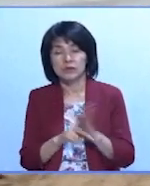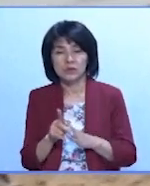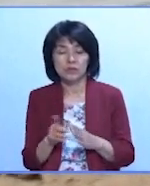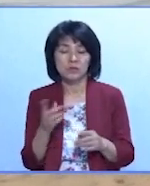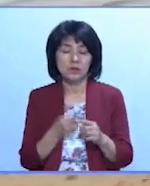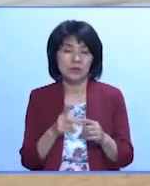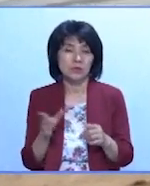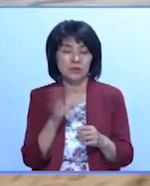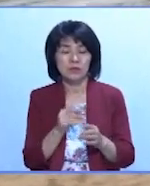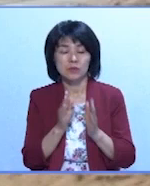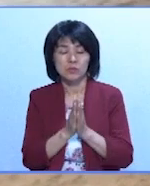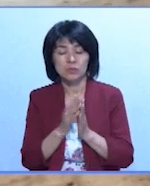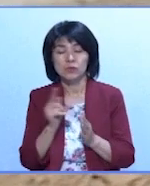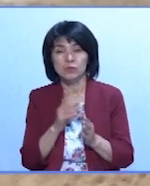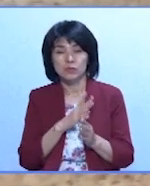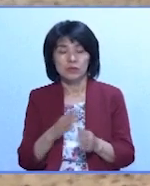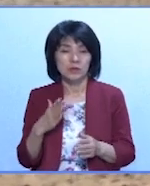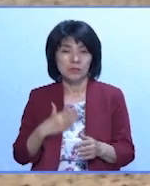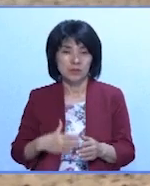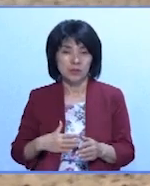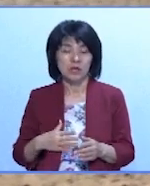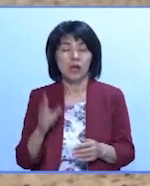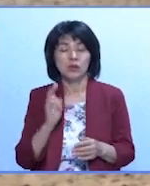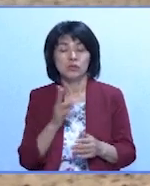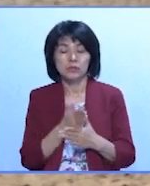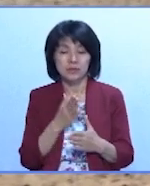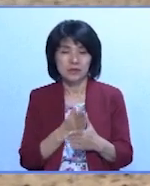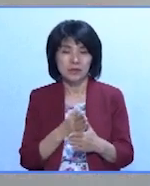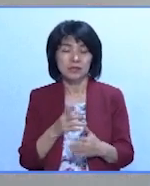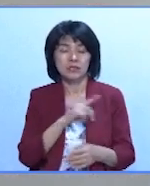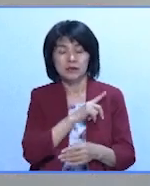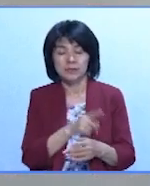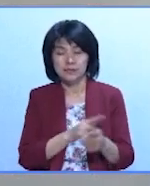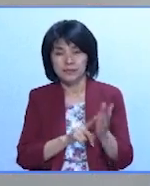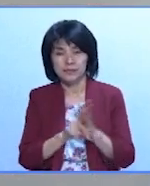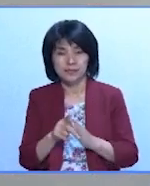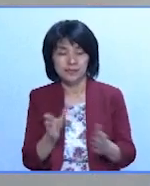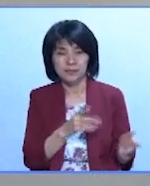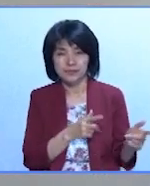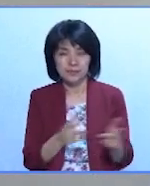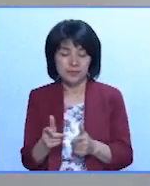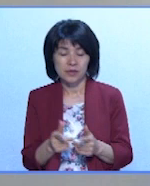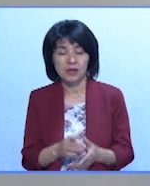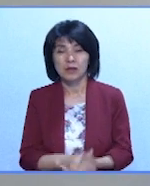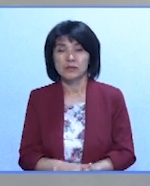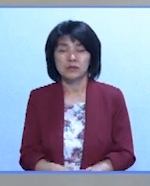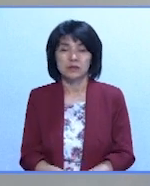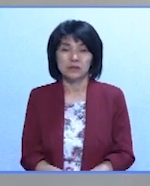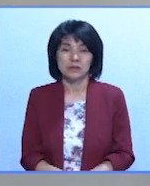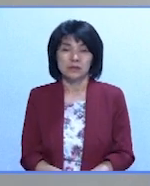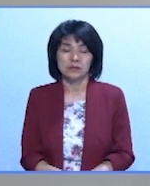Ал құтқарушылар оқыс оқиғалардың алдын алу үшін дайындық шараларын мықтап қолға алған. Әдейі жоспар жасалынып жүргізіліп